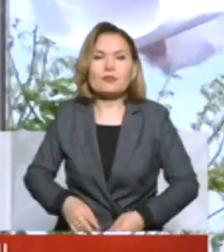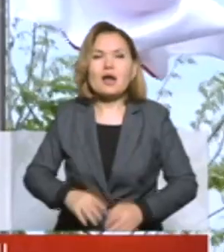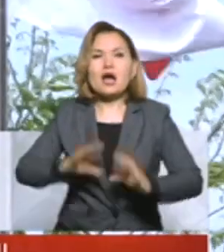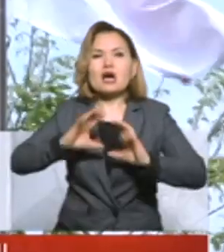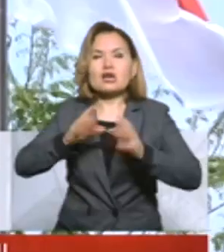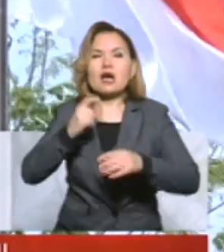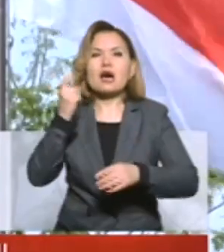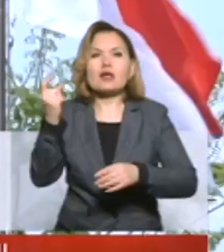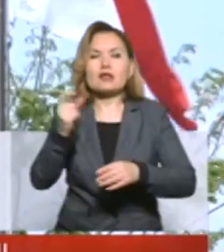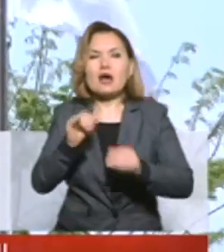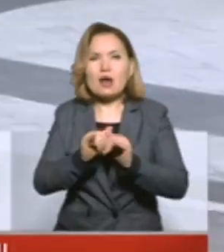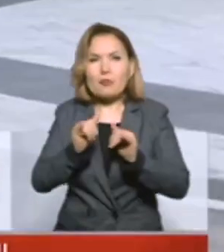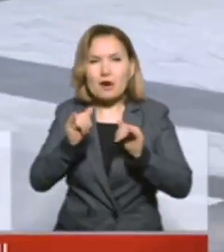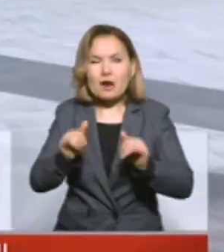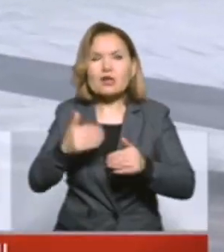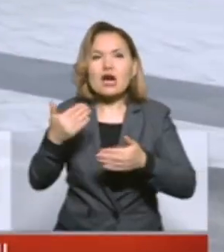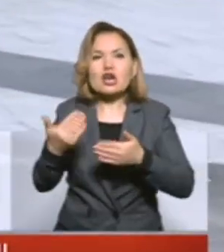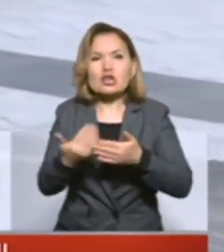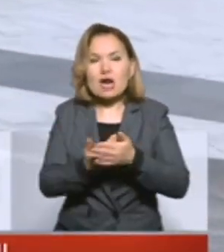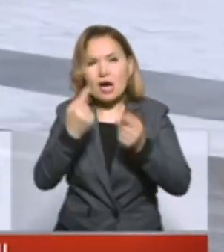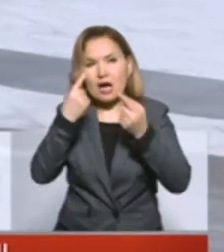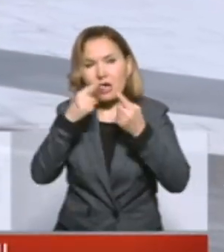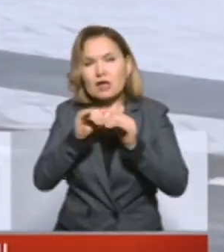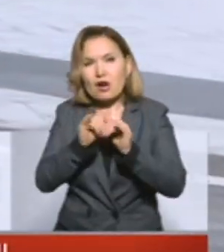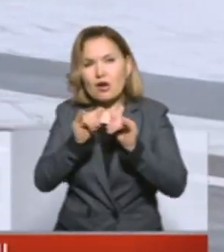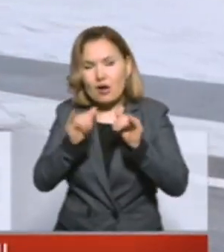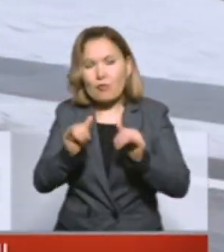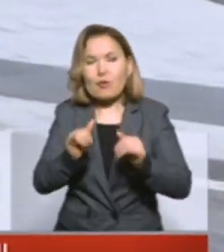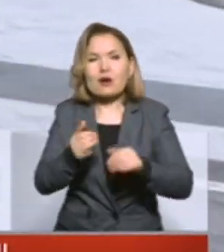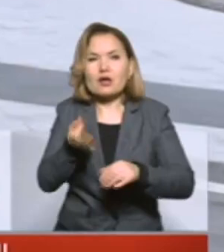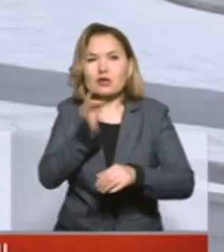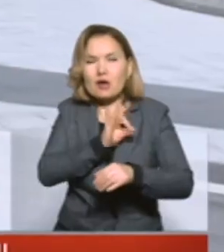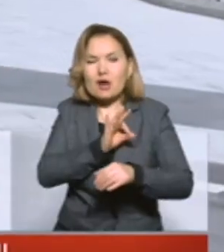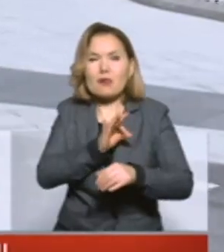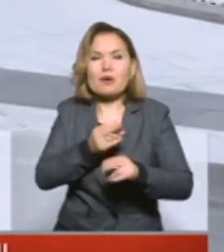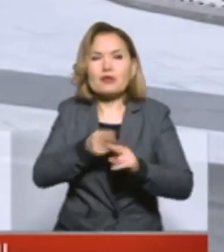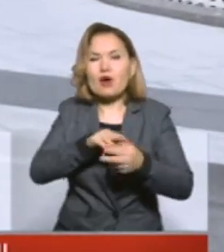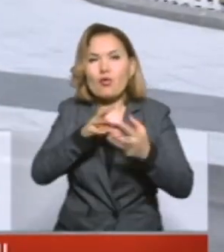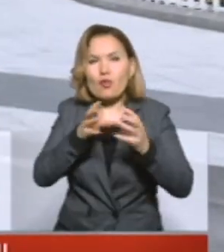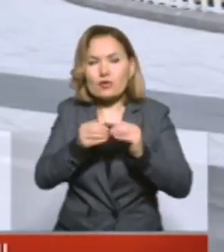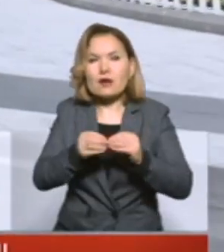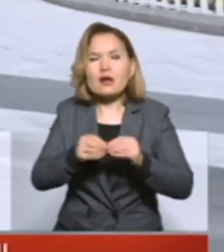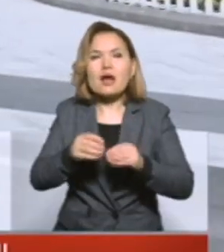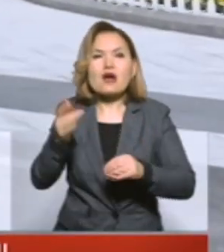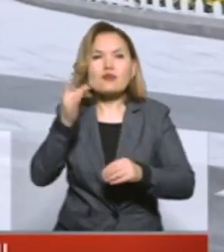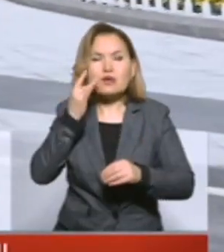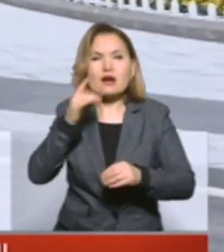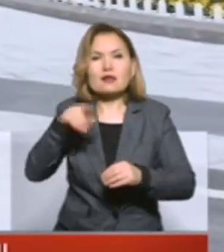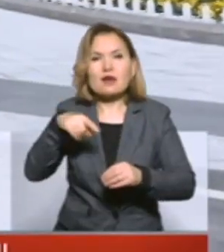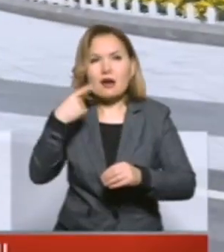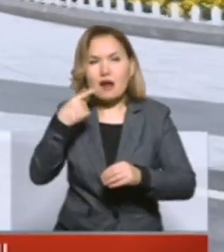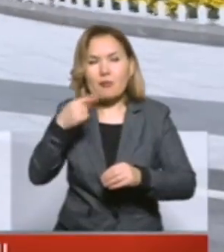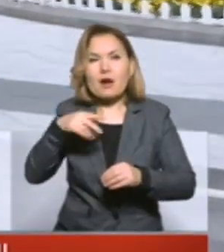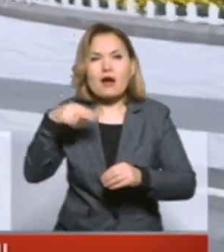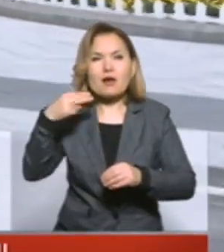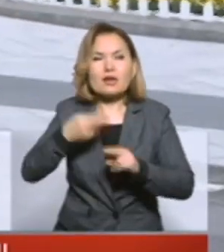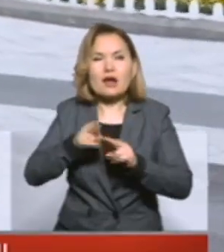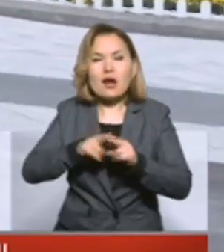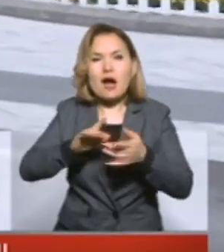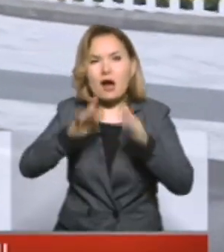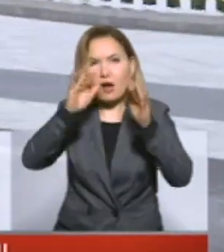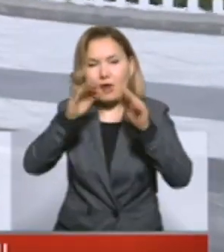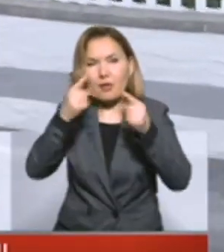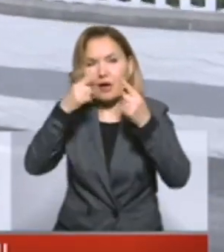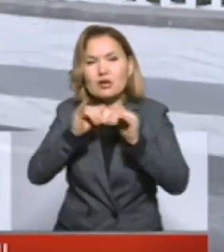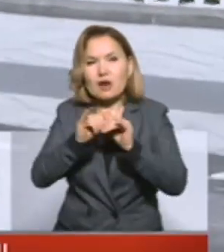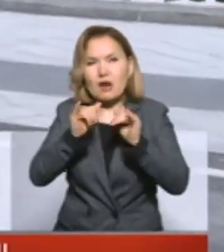Жаһандық экономиканың даму қарқыны жаңа технологиялар арқылы болмақ, әсіресе жасанды интеллект. Президент жаңа инновациялық IT жобаларды жүзеге